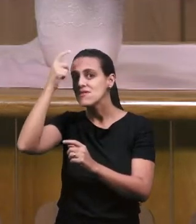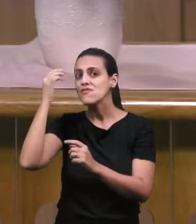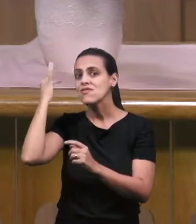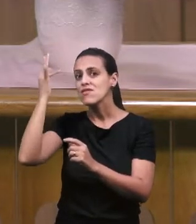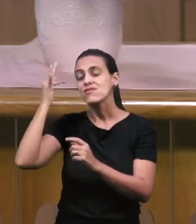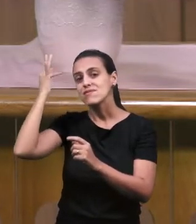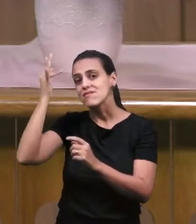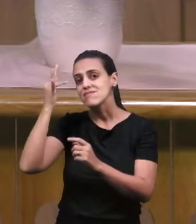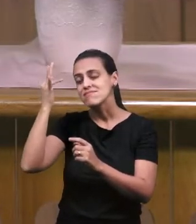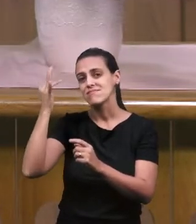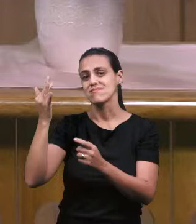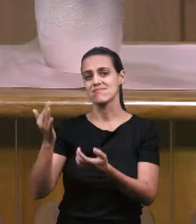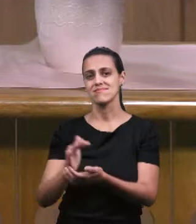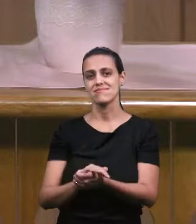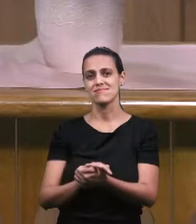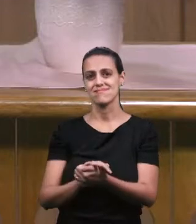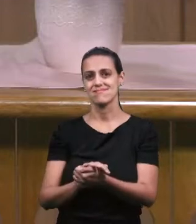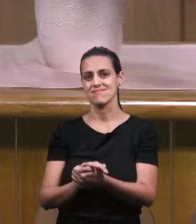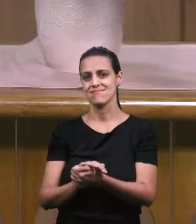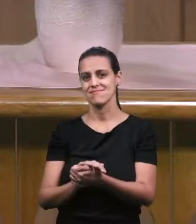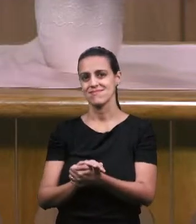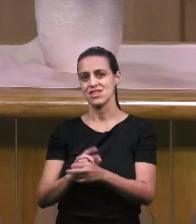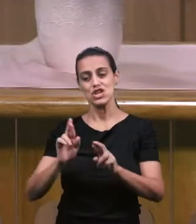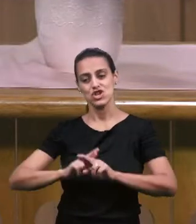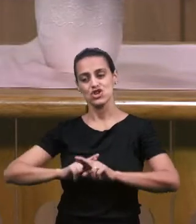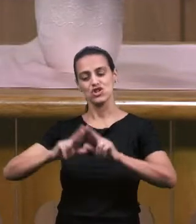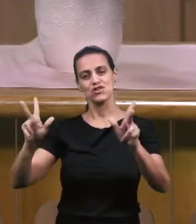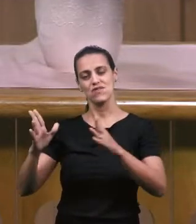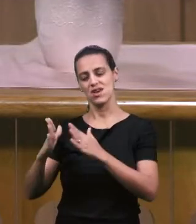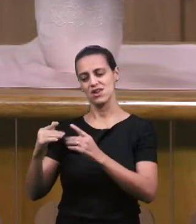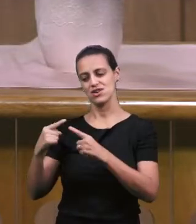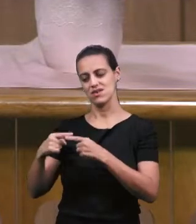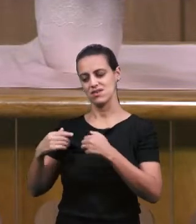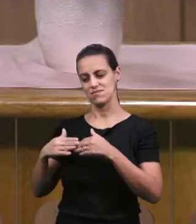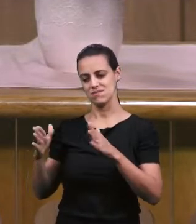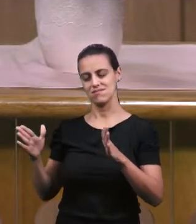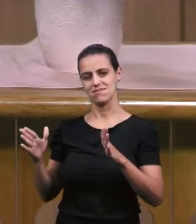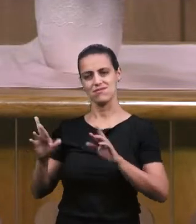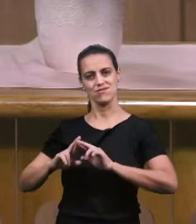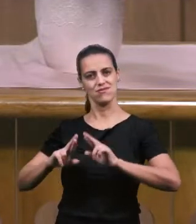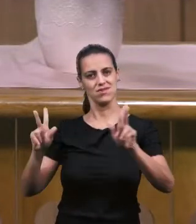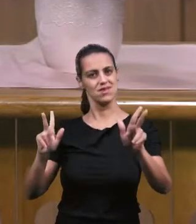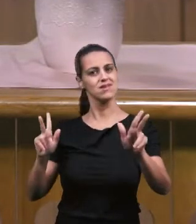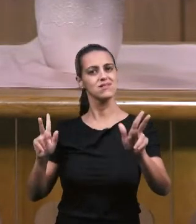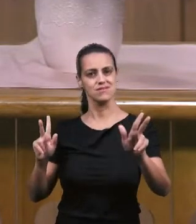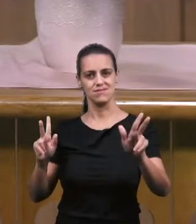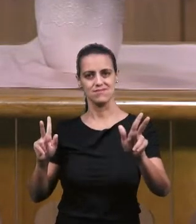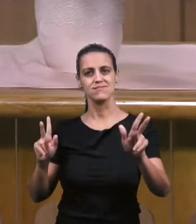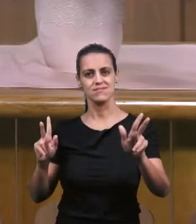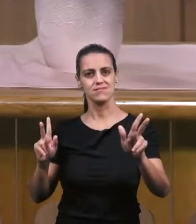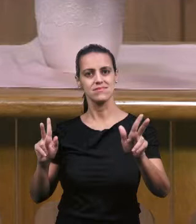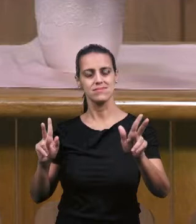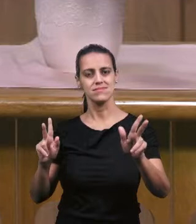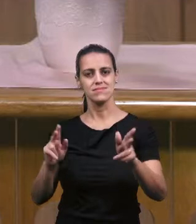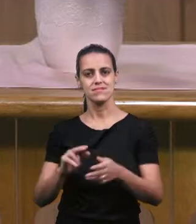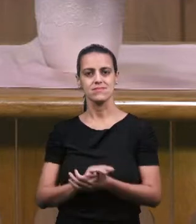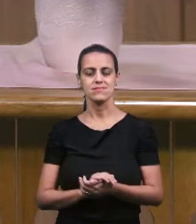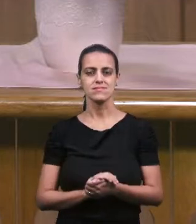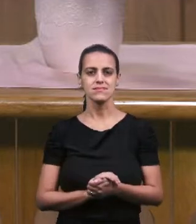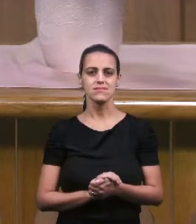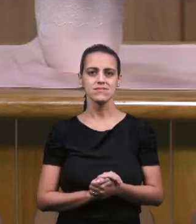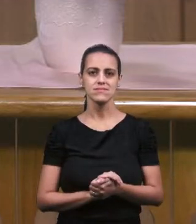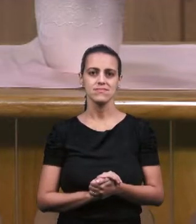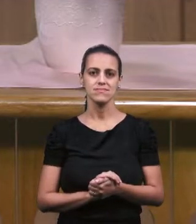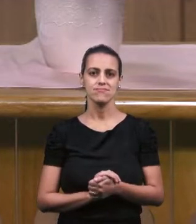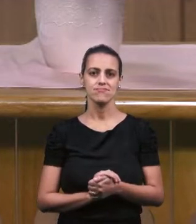doctrinaires qui n'étaient pas de l'Église primitive. L'Église quitte cette base qui a